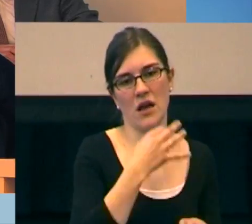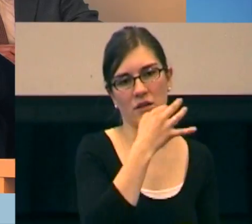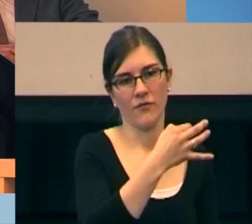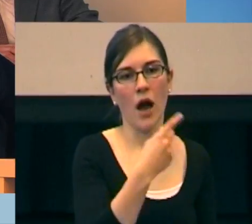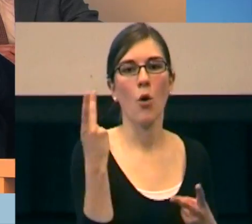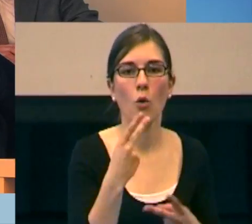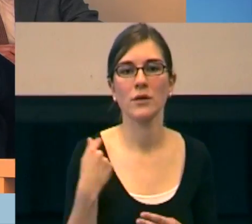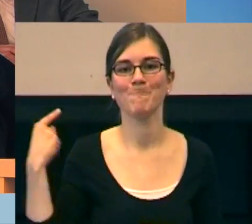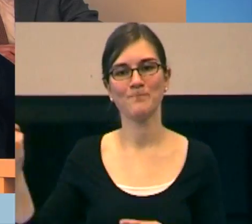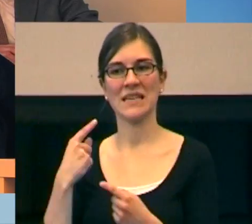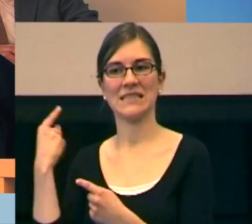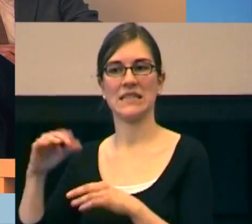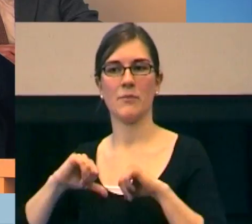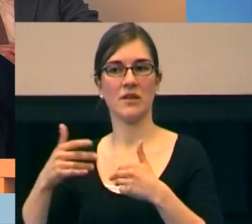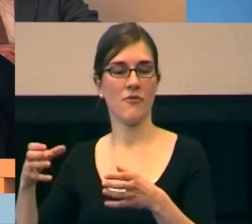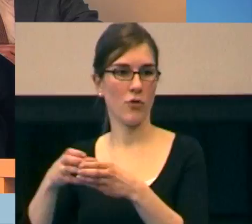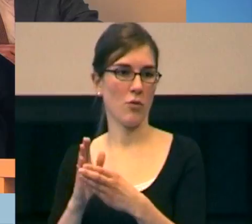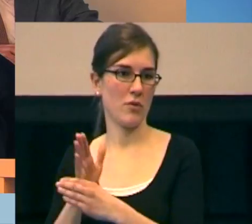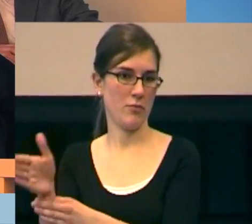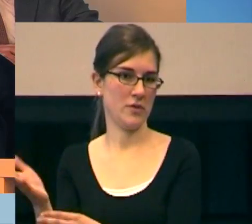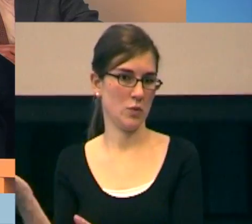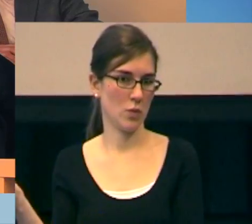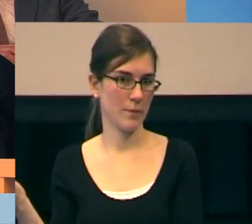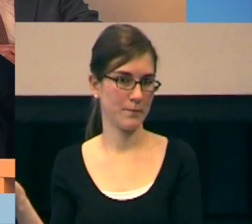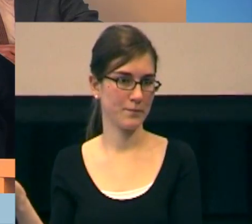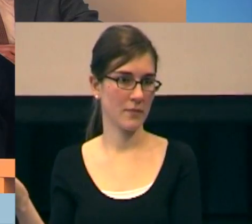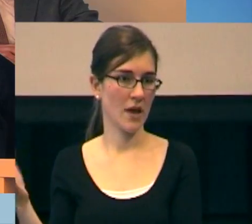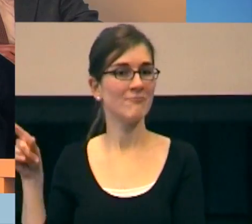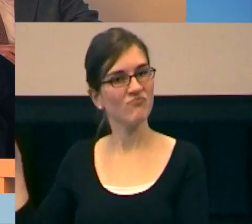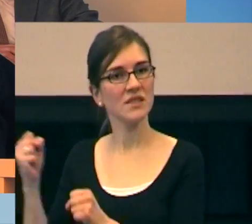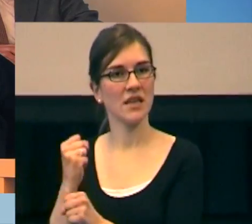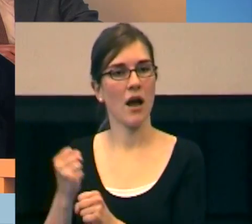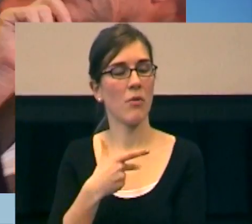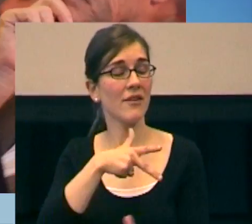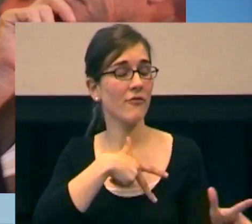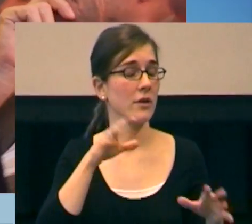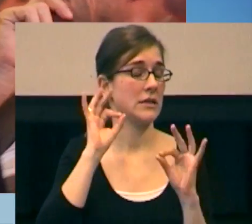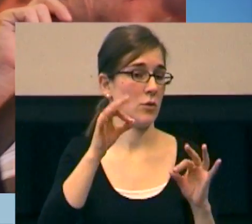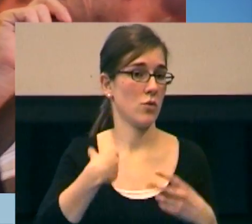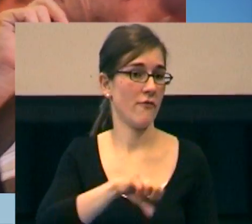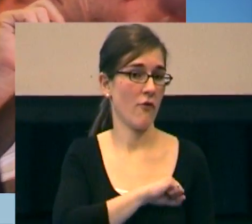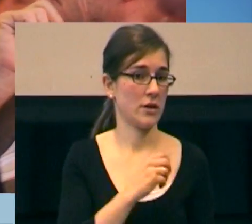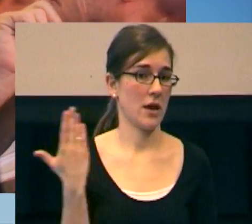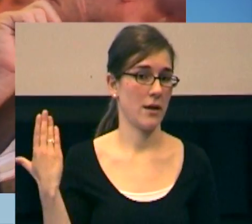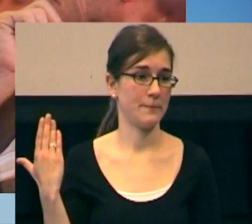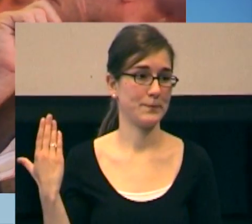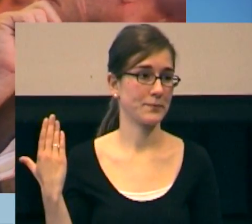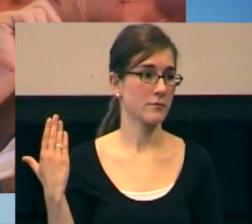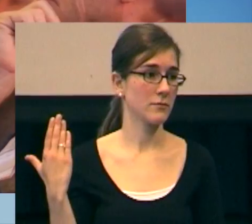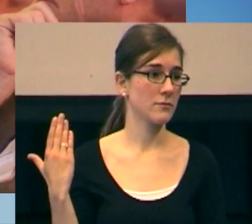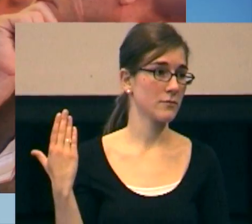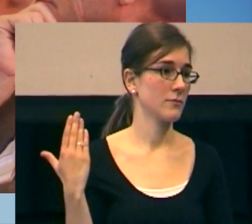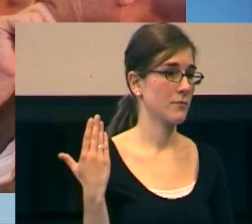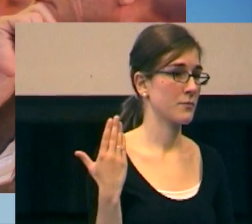Arbeit unheimlich wichtig und hilfreich auch für die Patienten ich denke bei dieser hohen Durchdringung sagt man so